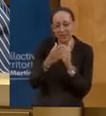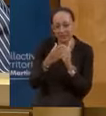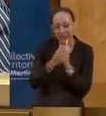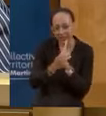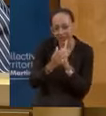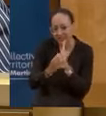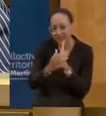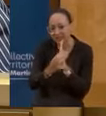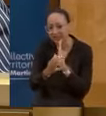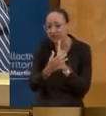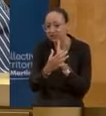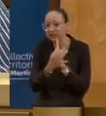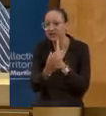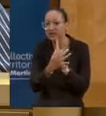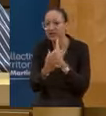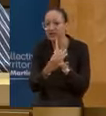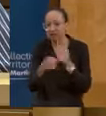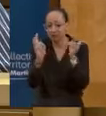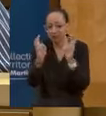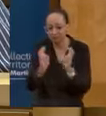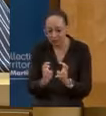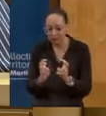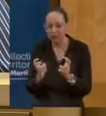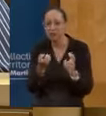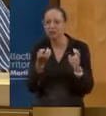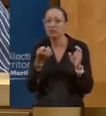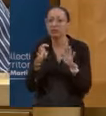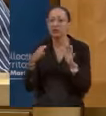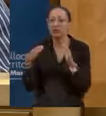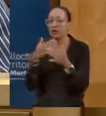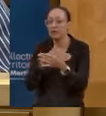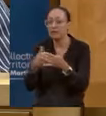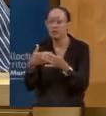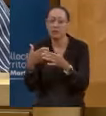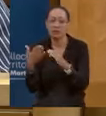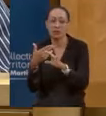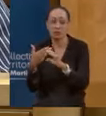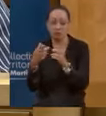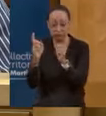de 921 385 €. On baisse.